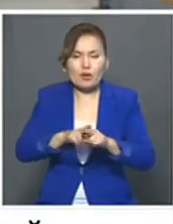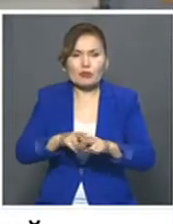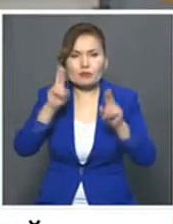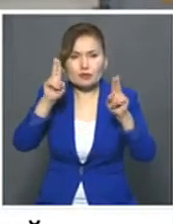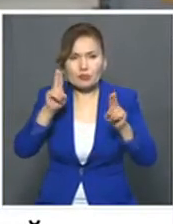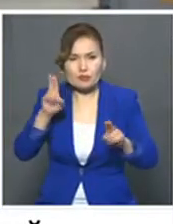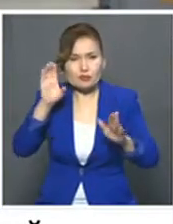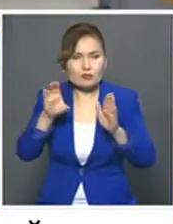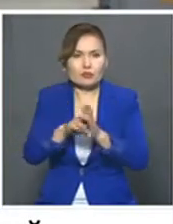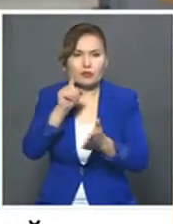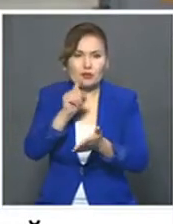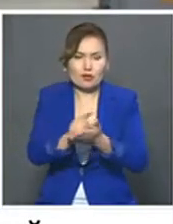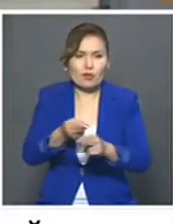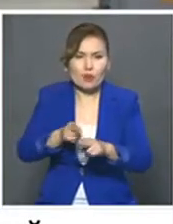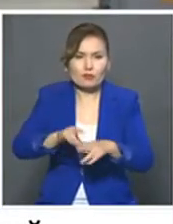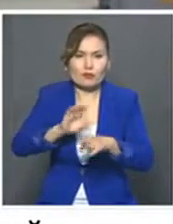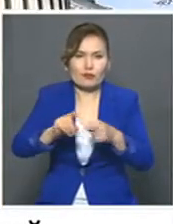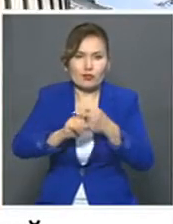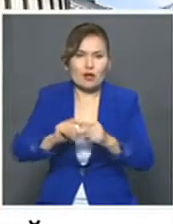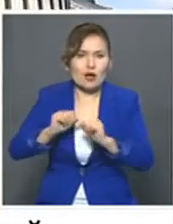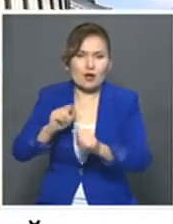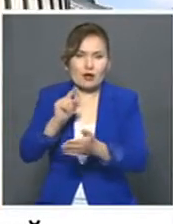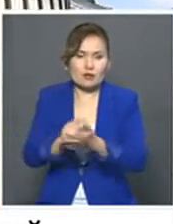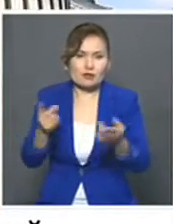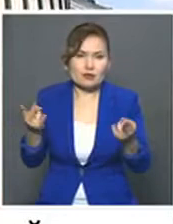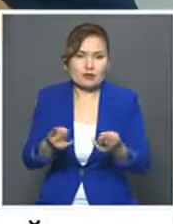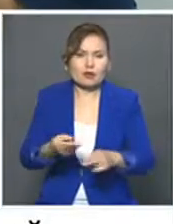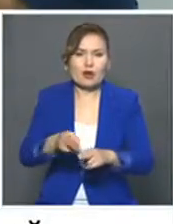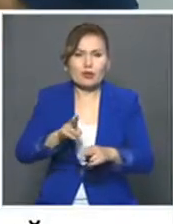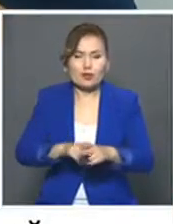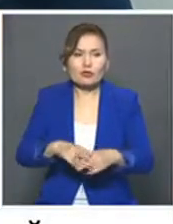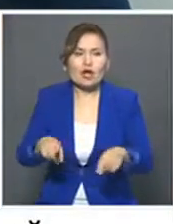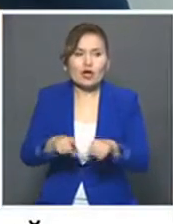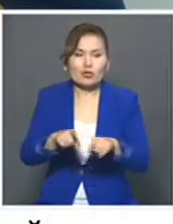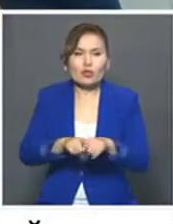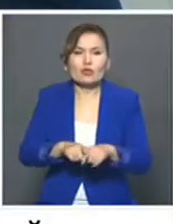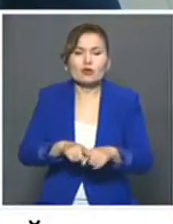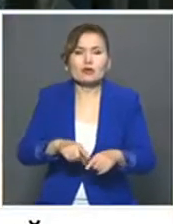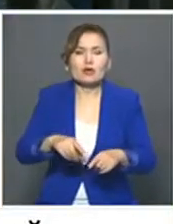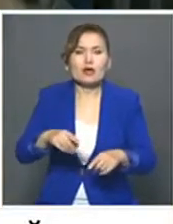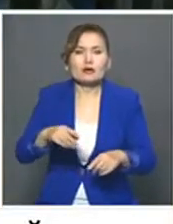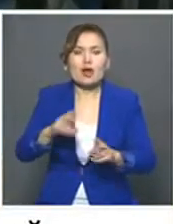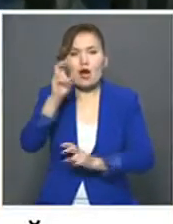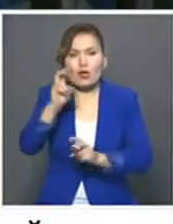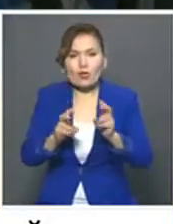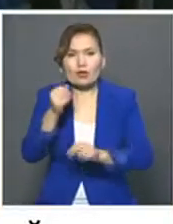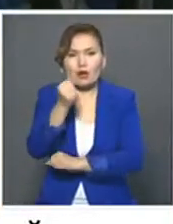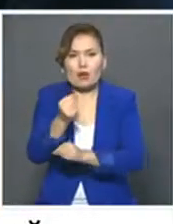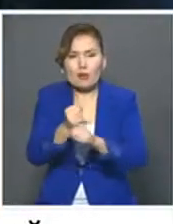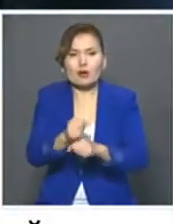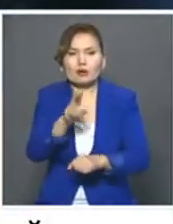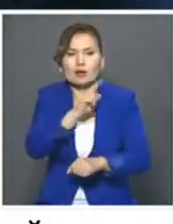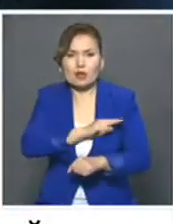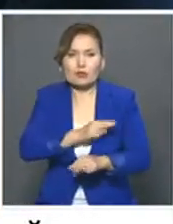да қиын жағдайлар болуы мүмкін деп ойлаймын. Май өнімдерін шығаратын зауытта да қызметкерлердің басым бөлігі қашықтан жұмыс істеуге